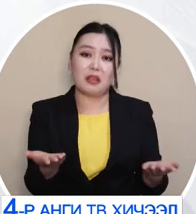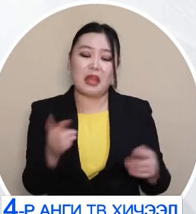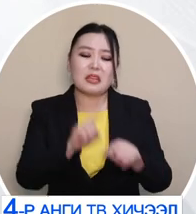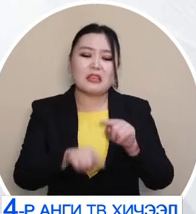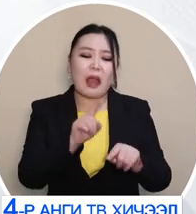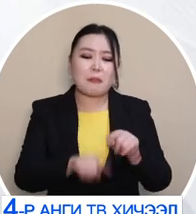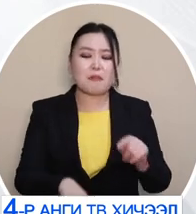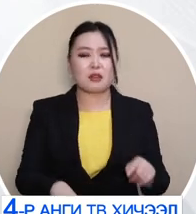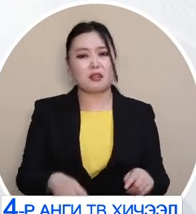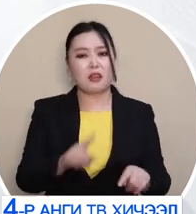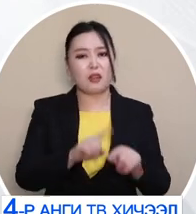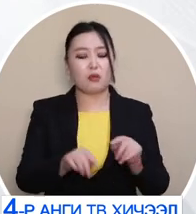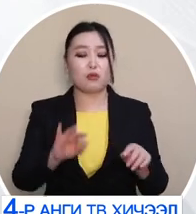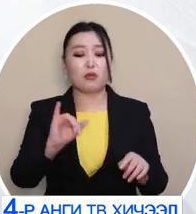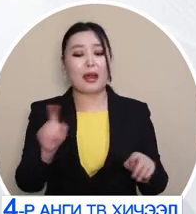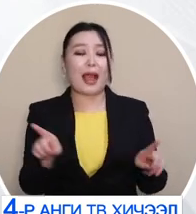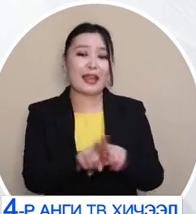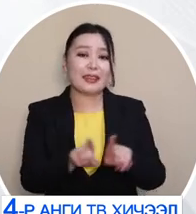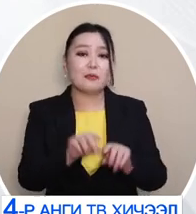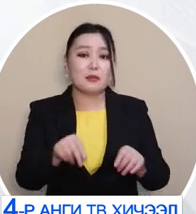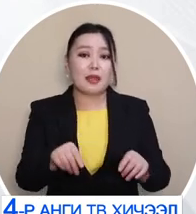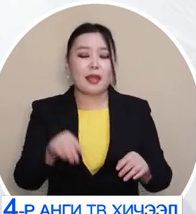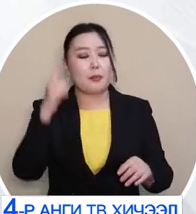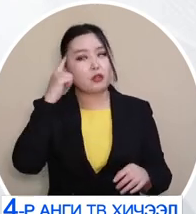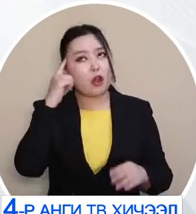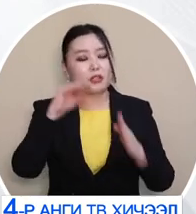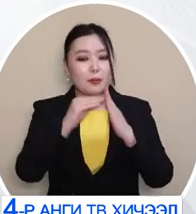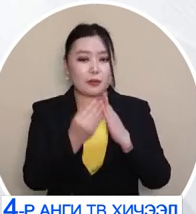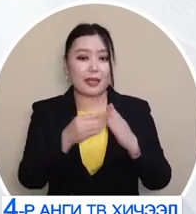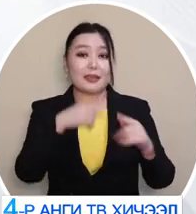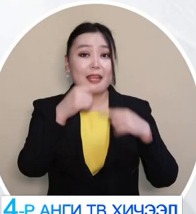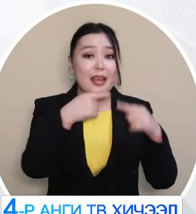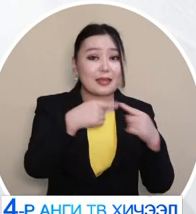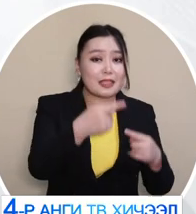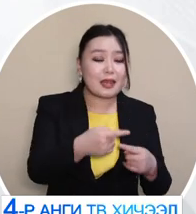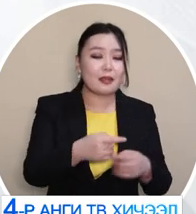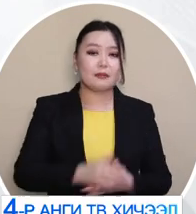нь адилтгасан бэ? За, эргэцүүлэн бодоод гэр бүлийнхэнтэйгээ ярилцаарай.